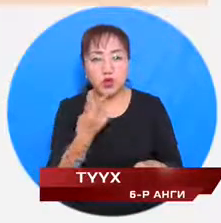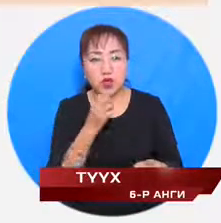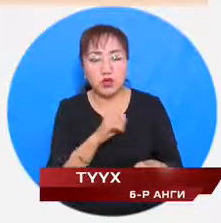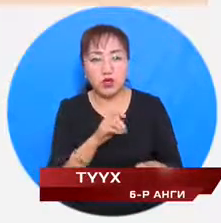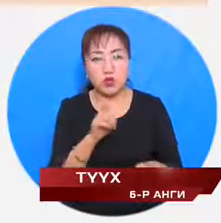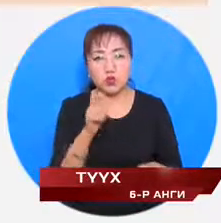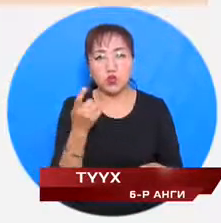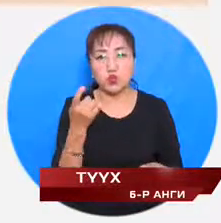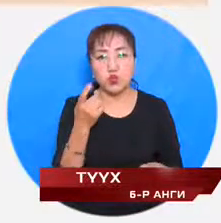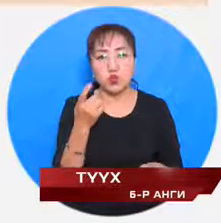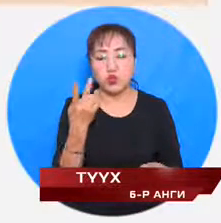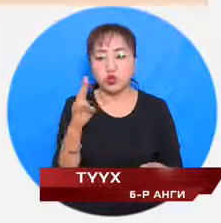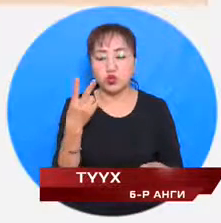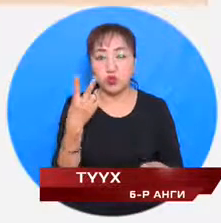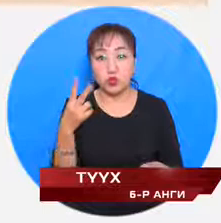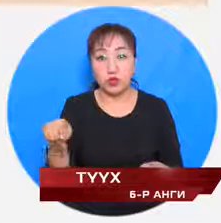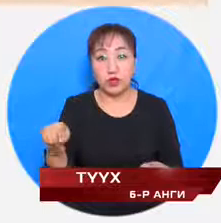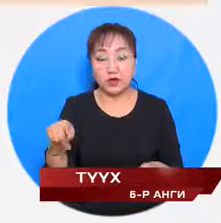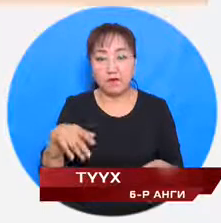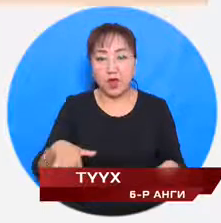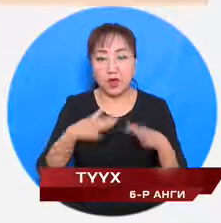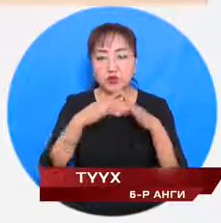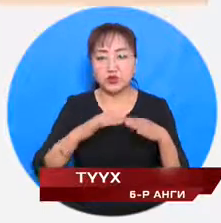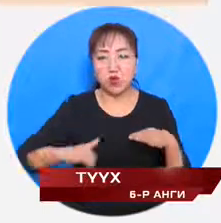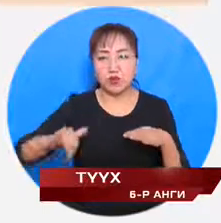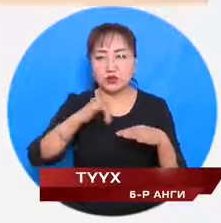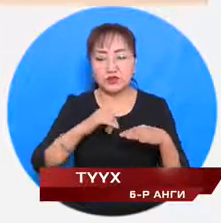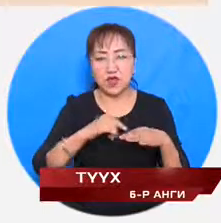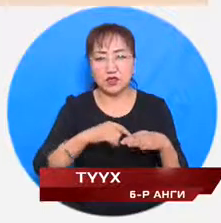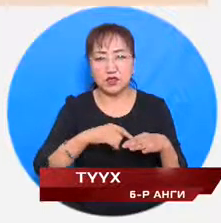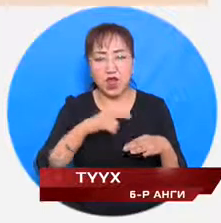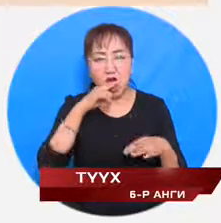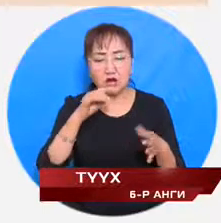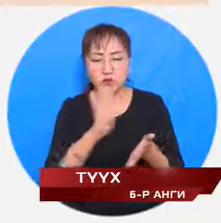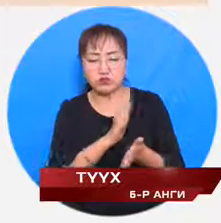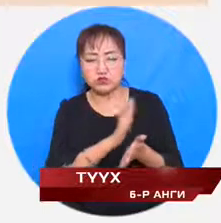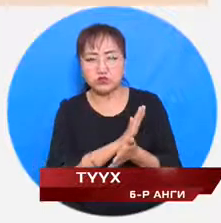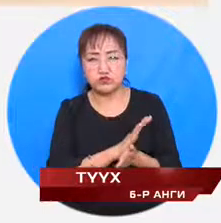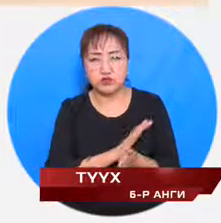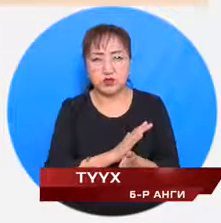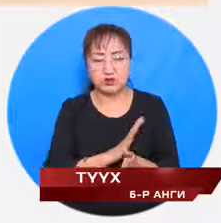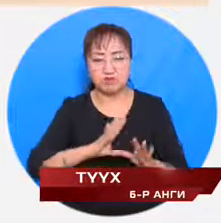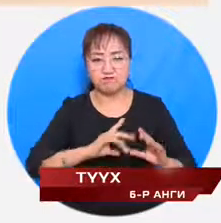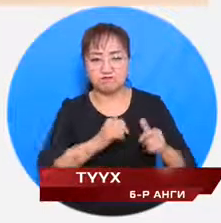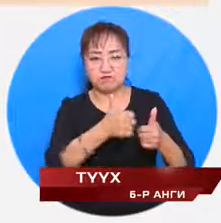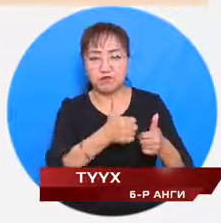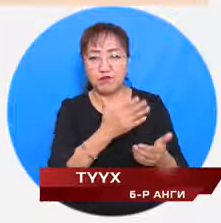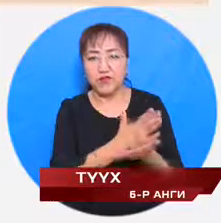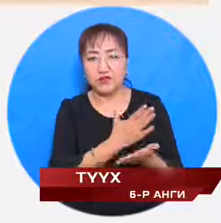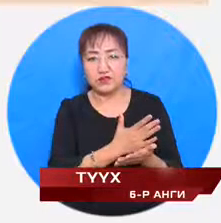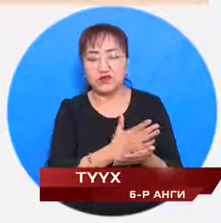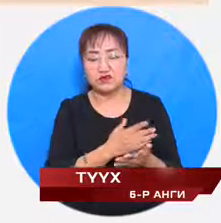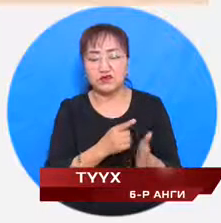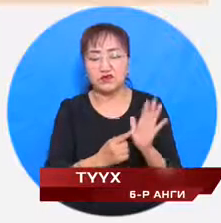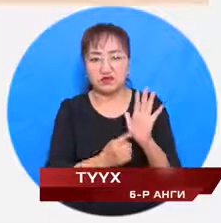хүннүгийн байгуулсан улсаас бол одоо морины хурдан зэвсгийн хүчтэйг бол харуулсан бөгөөд нэн хитэдсэн гэсэн ийм мэдээллийг харуулсан